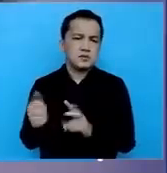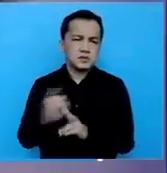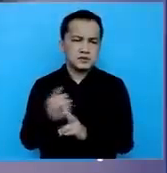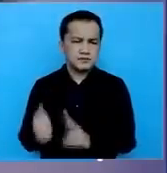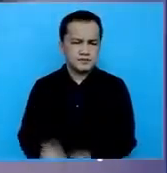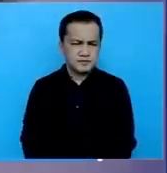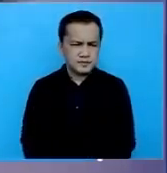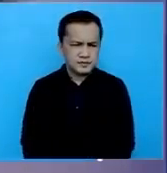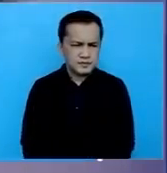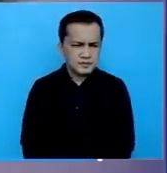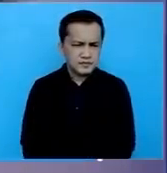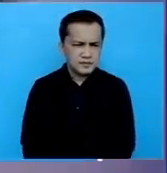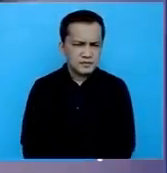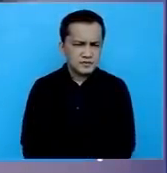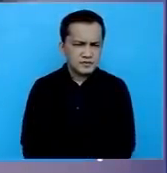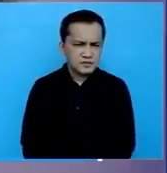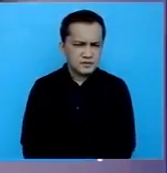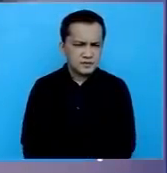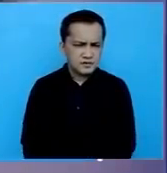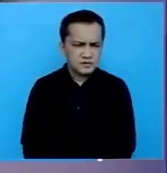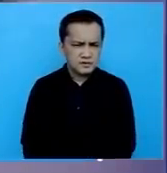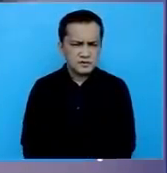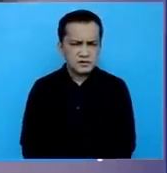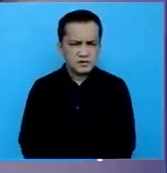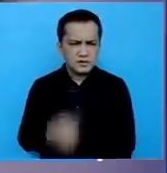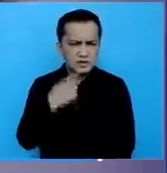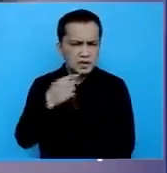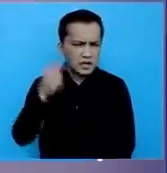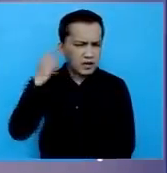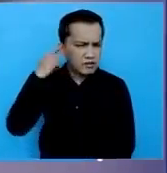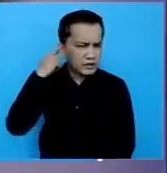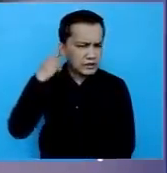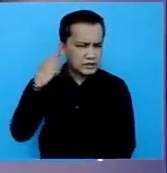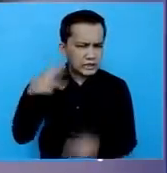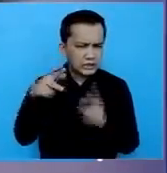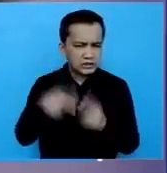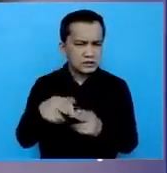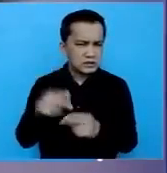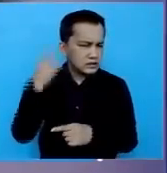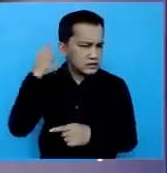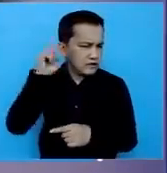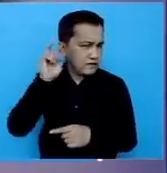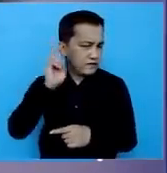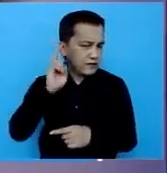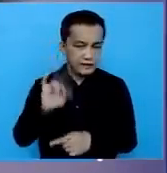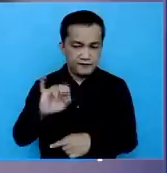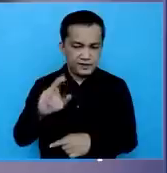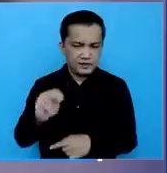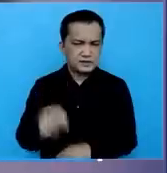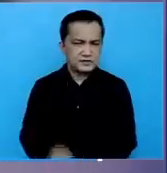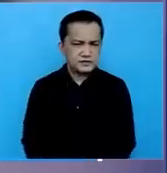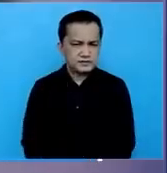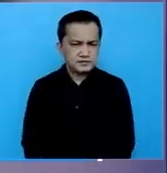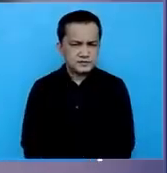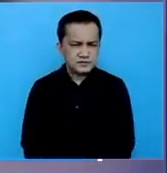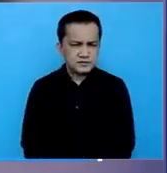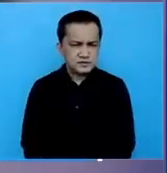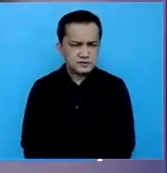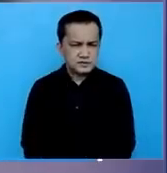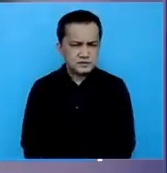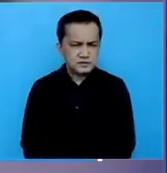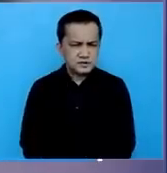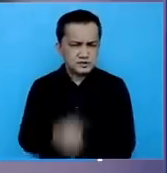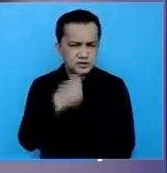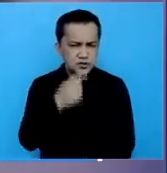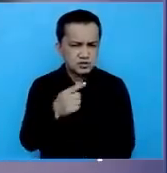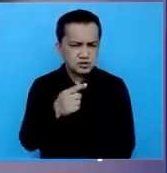naputulan ng parang wind ito sa alit. So, tinanong rin namin siya. Tinanong rin namin